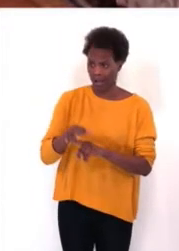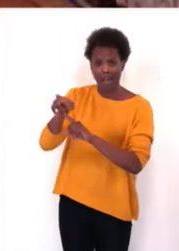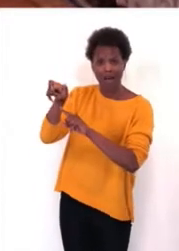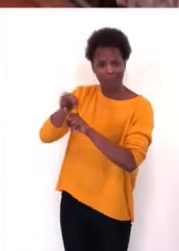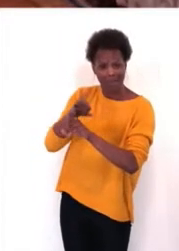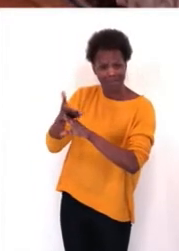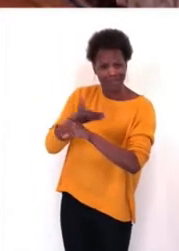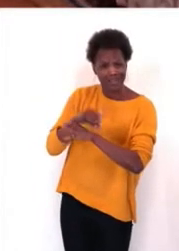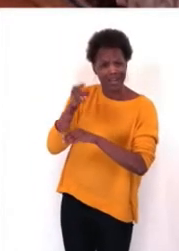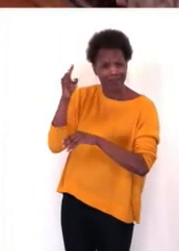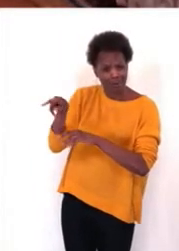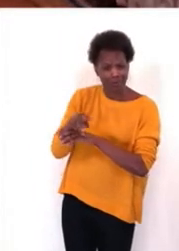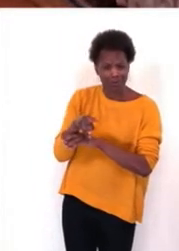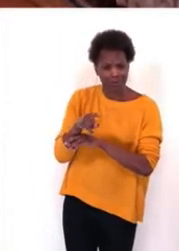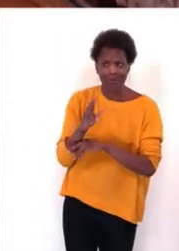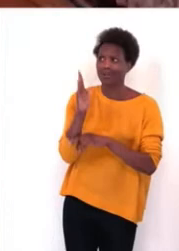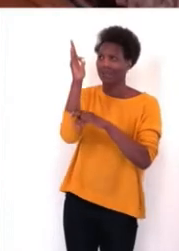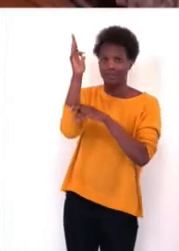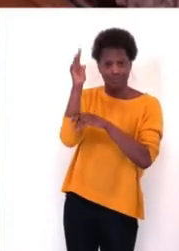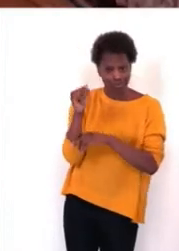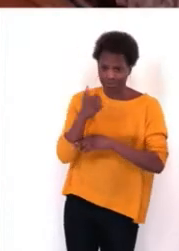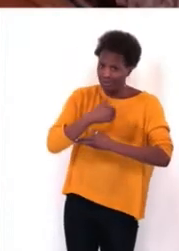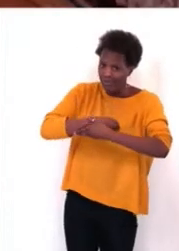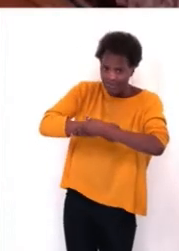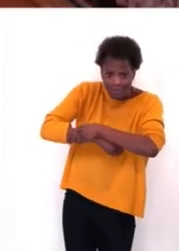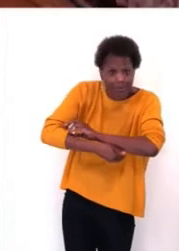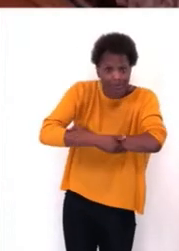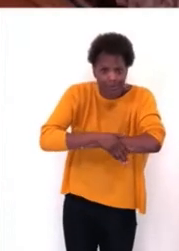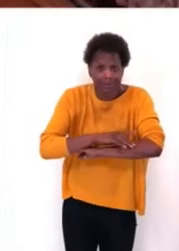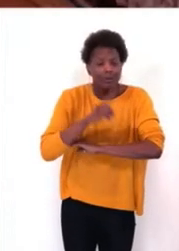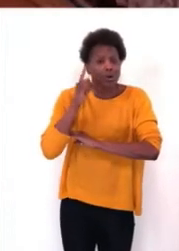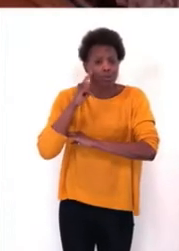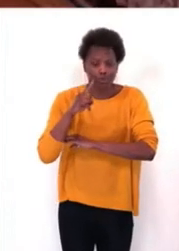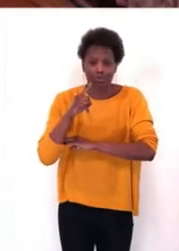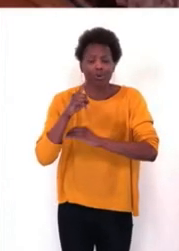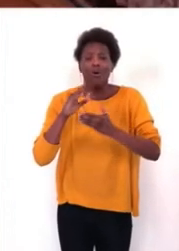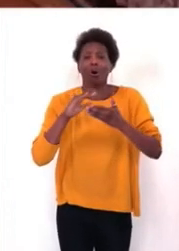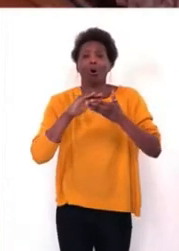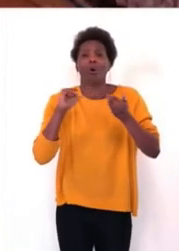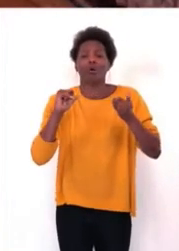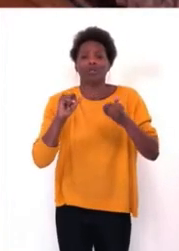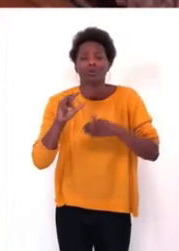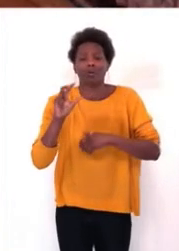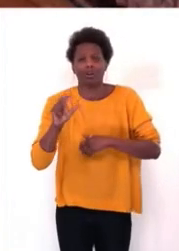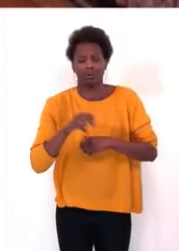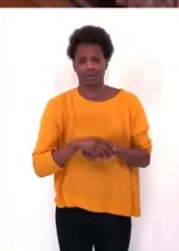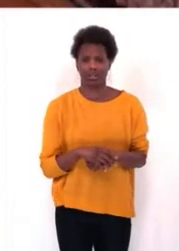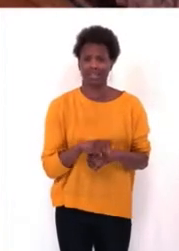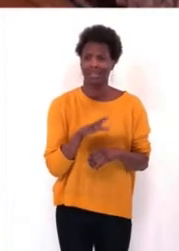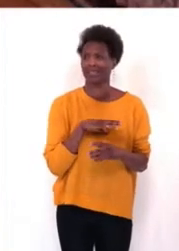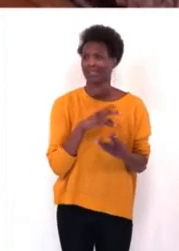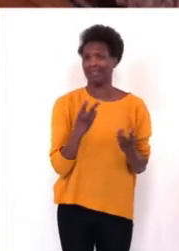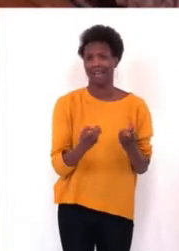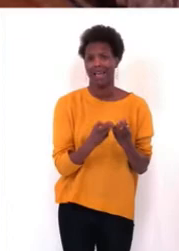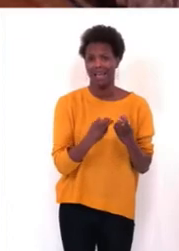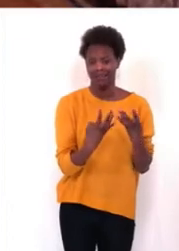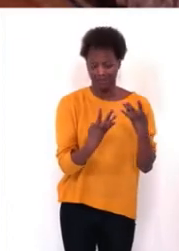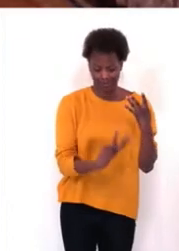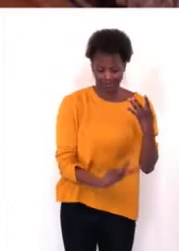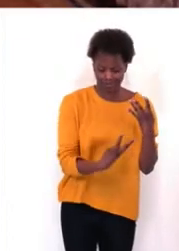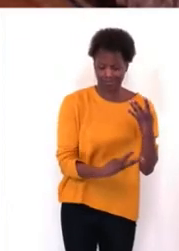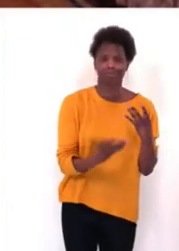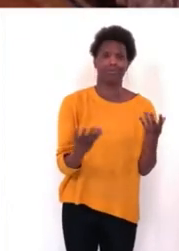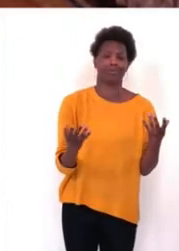pas attendu pour mener la transition écologique. Je ne citerai pas tous les exemples de ce qui a été fait. J'en ai un qui me vient